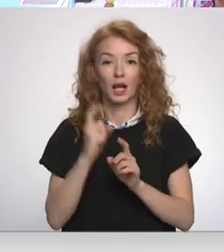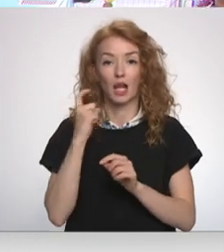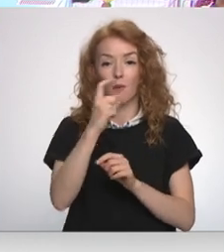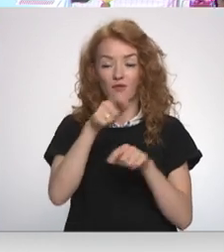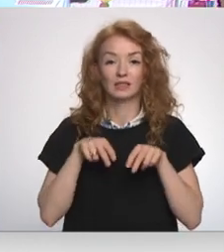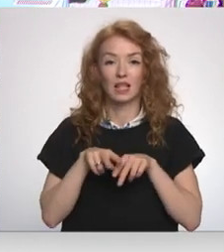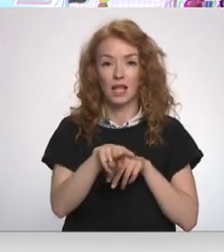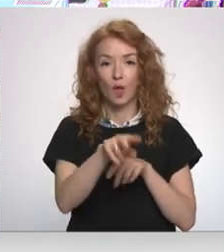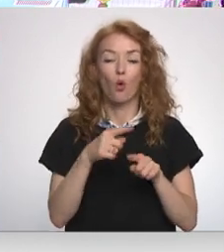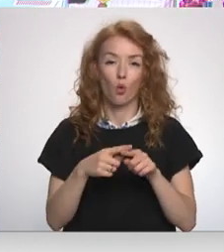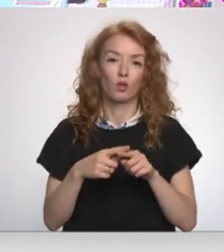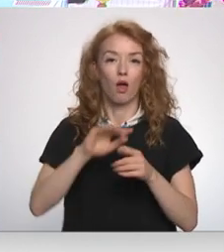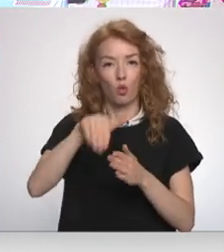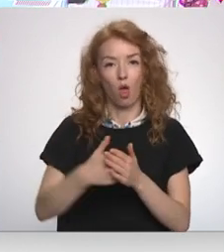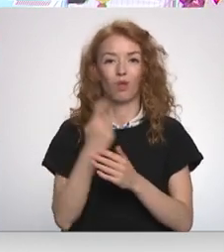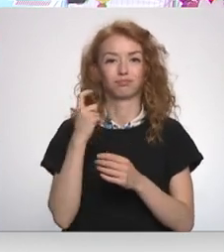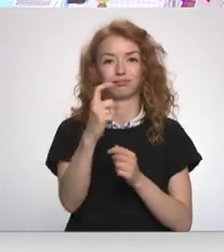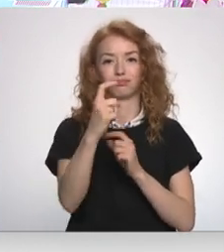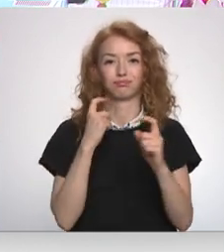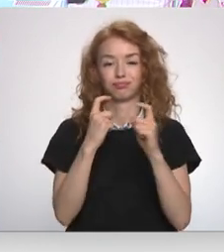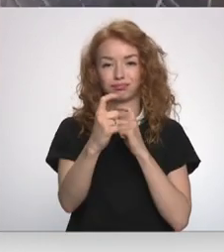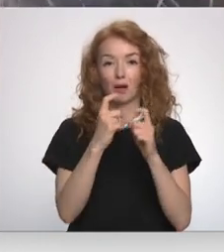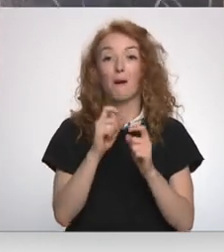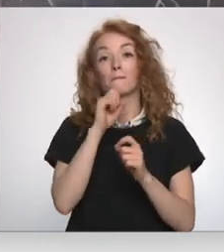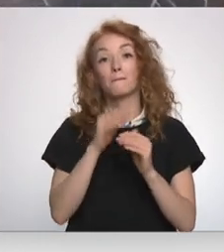un satiksmi varētu atjaunoties. Pēc tam satiksmes